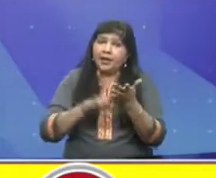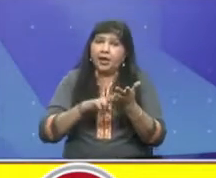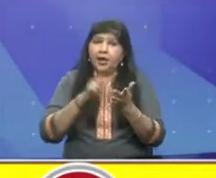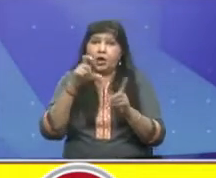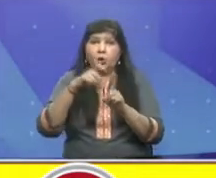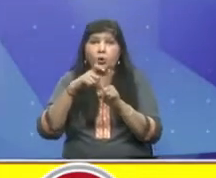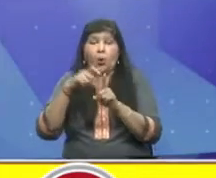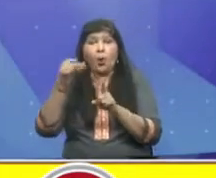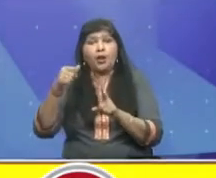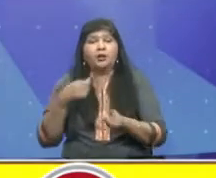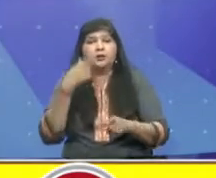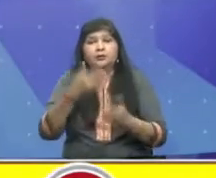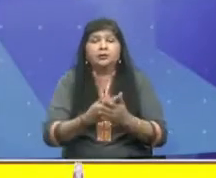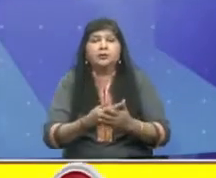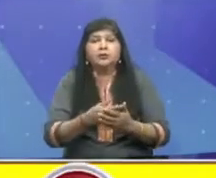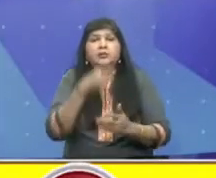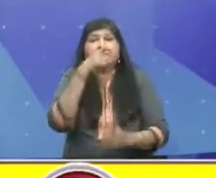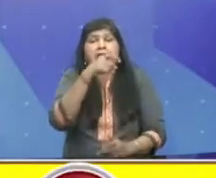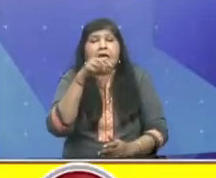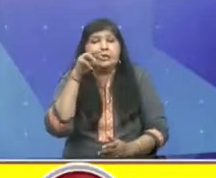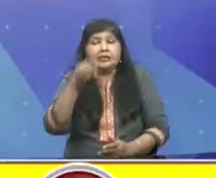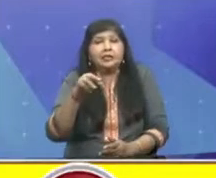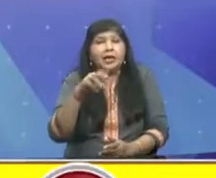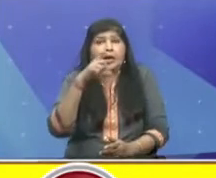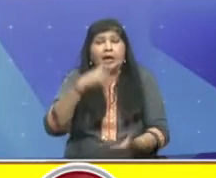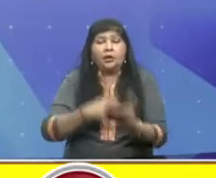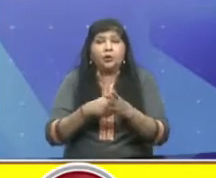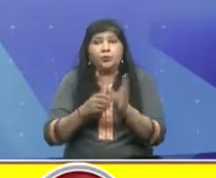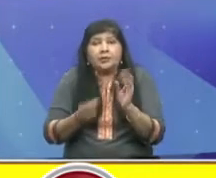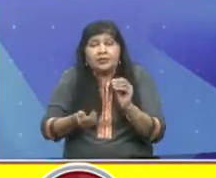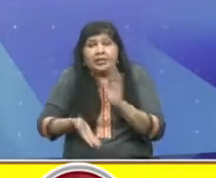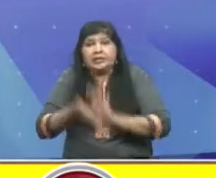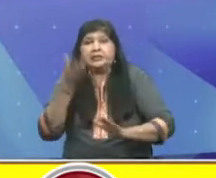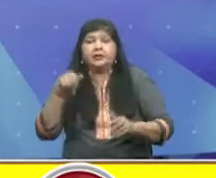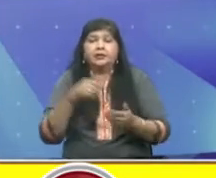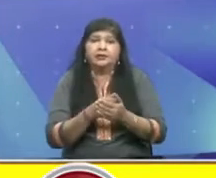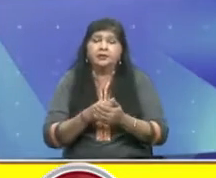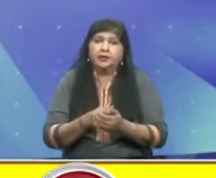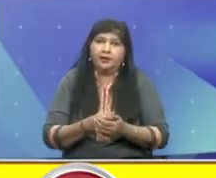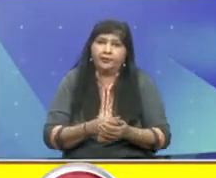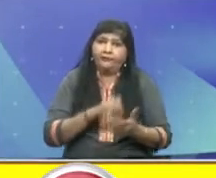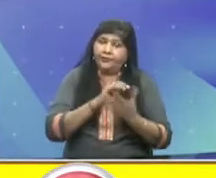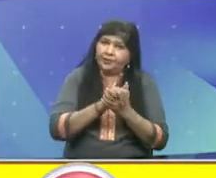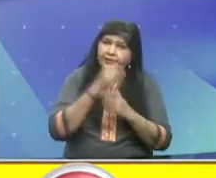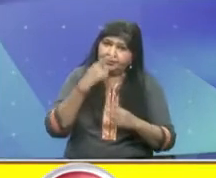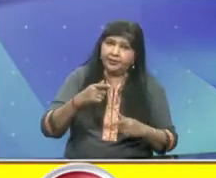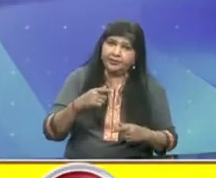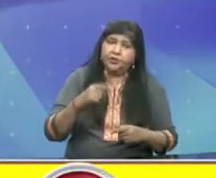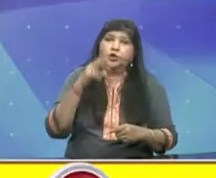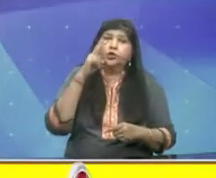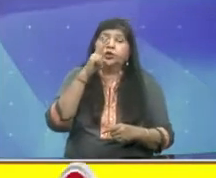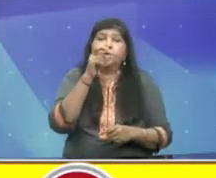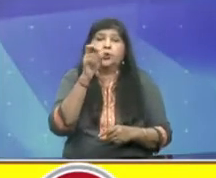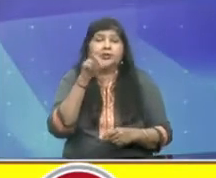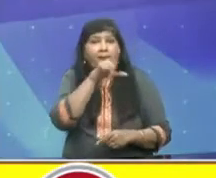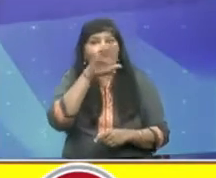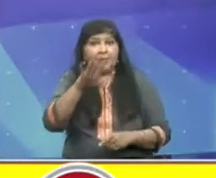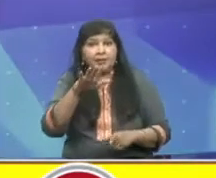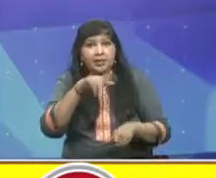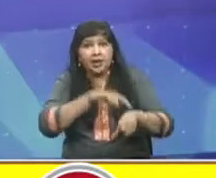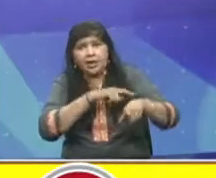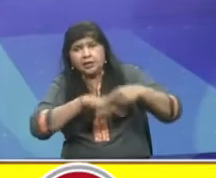यानी करीब करीब 7,000 करोड़ रुपए से ज्यादा। साथियों, साल 2015